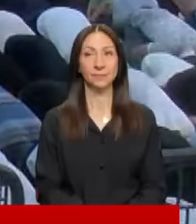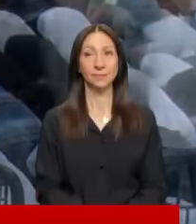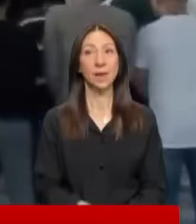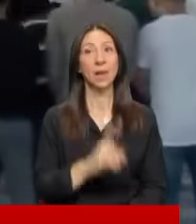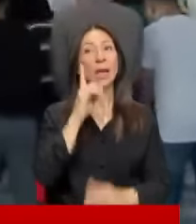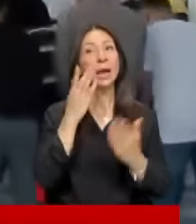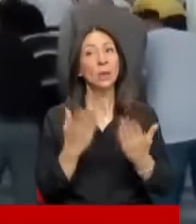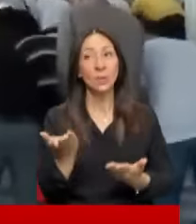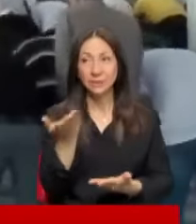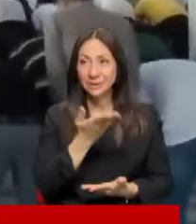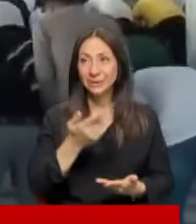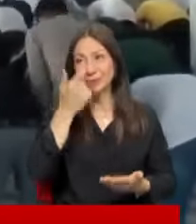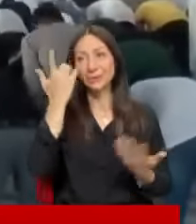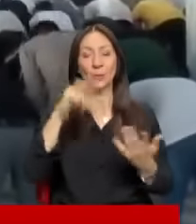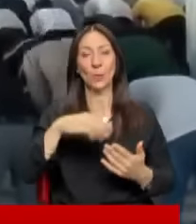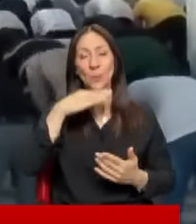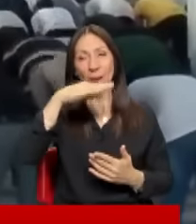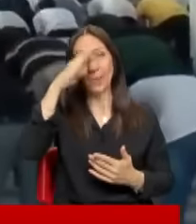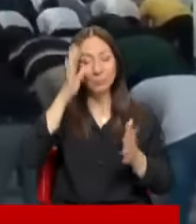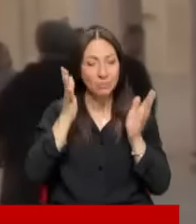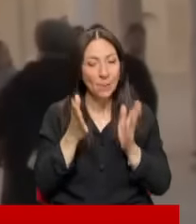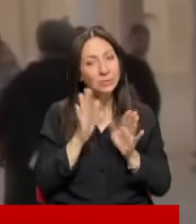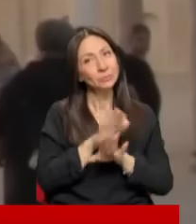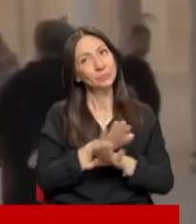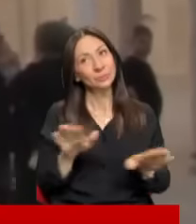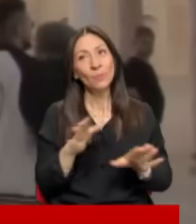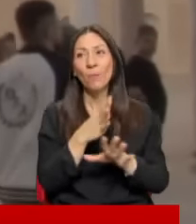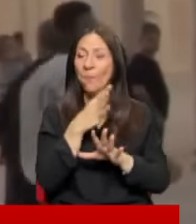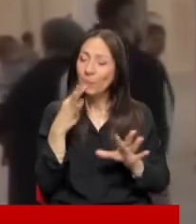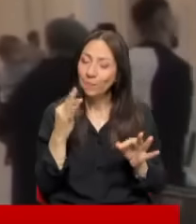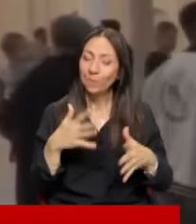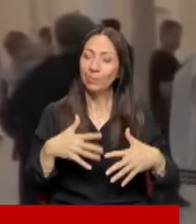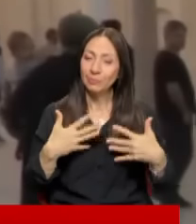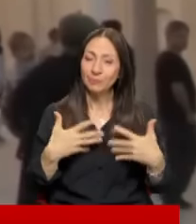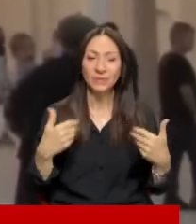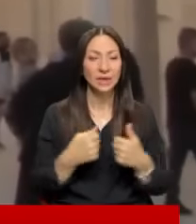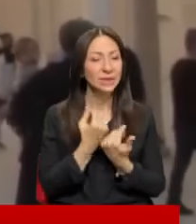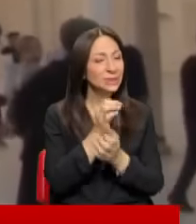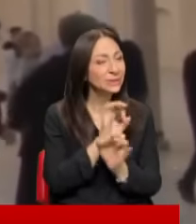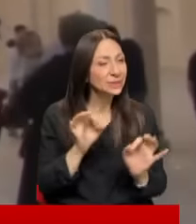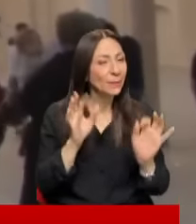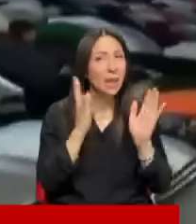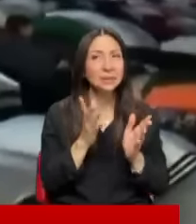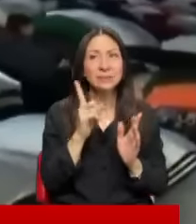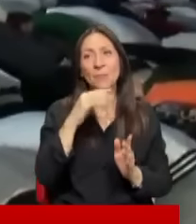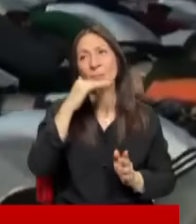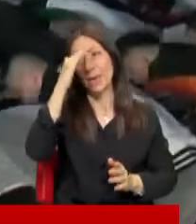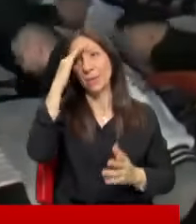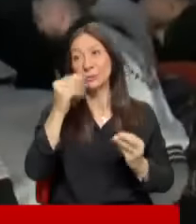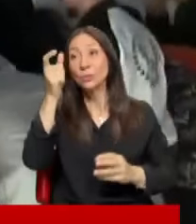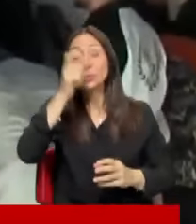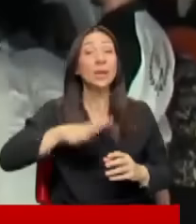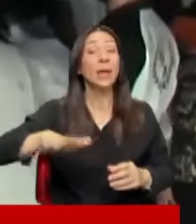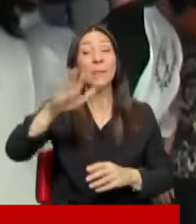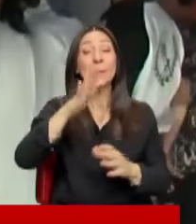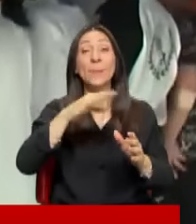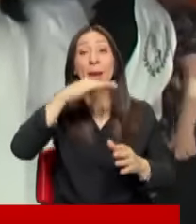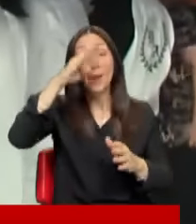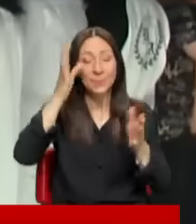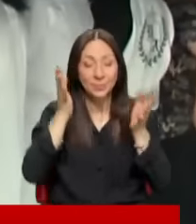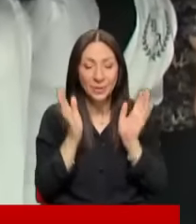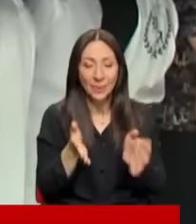Allah kabul etsin inşallah bu bayramda kılık namazımızı. Mutlu, sevinçli, kazasız, belasız bir bayram olsun. Tüm Türkiye'de bayram